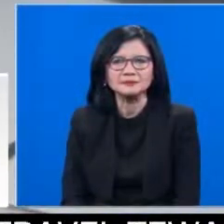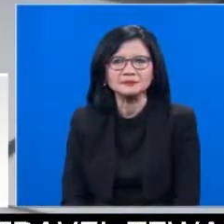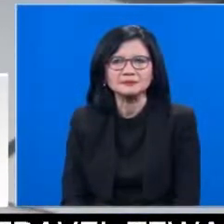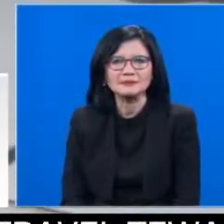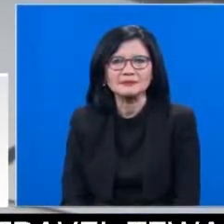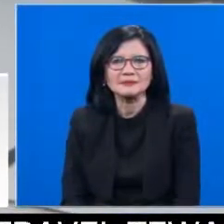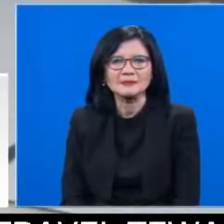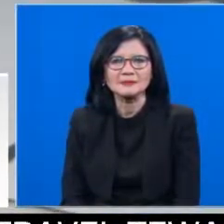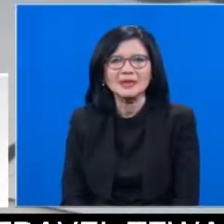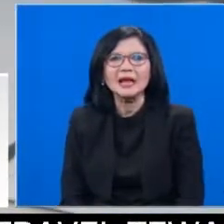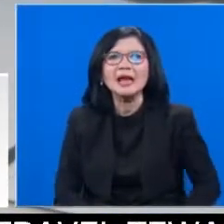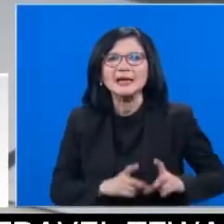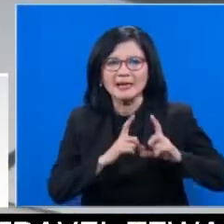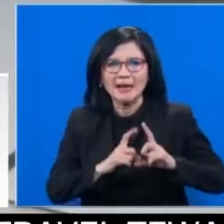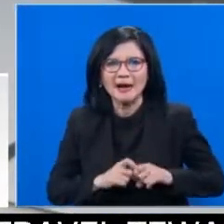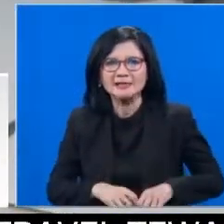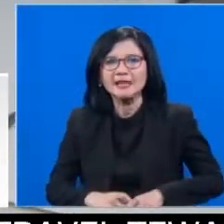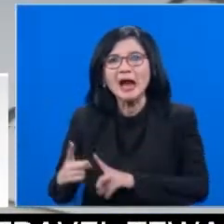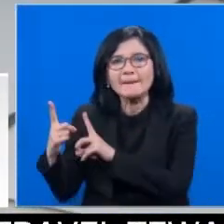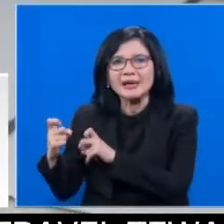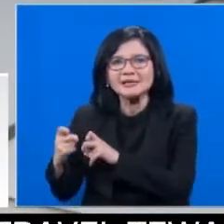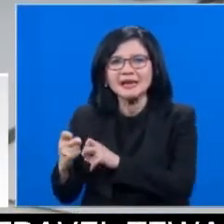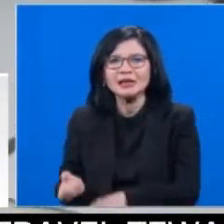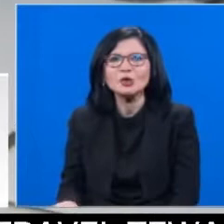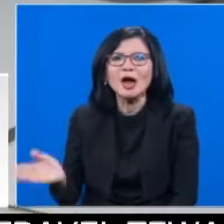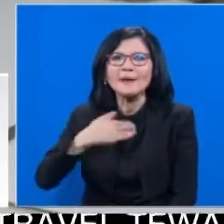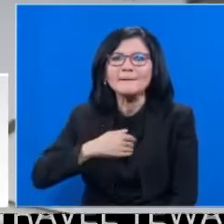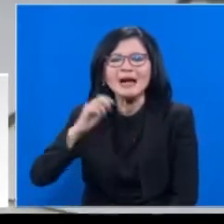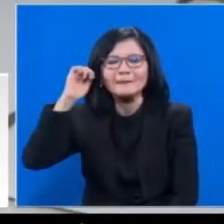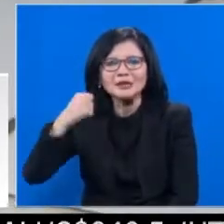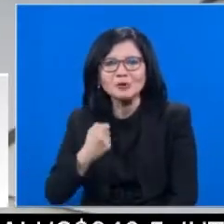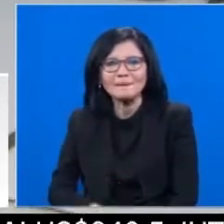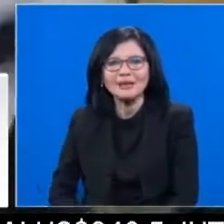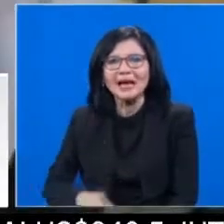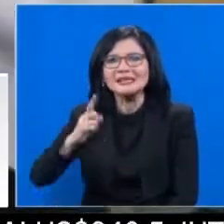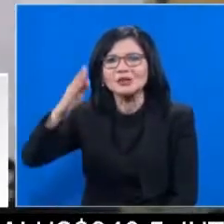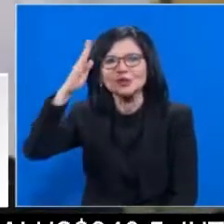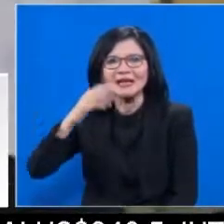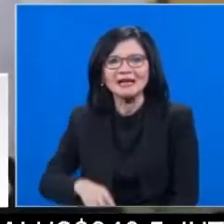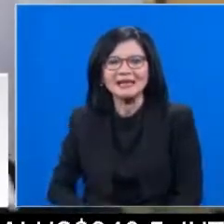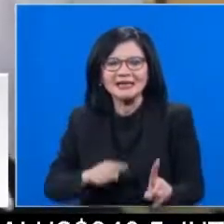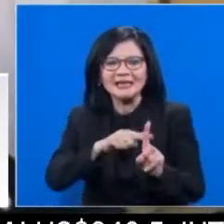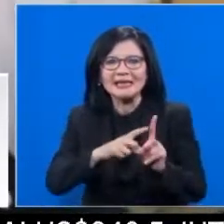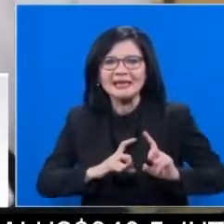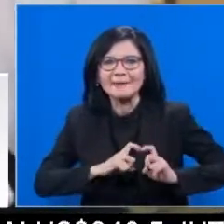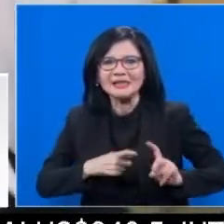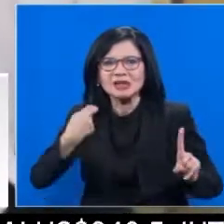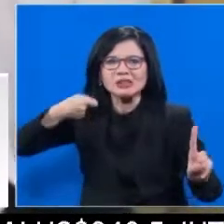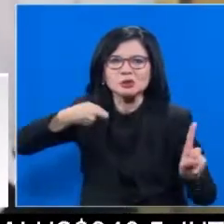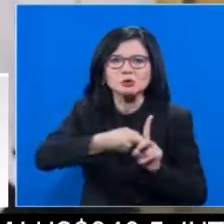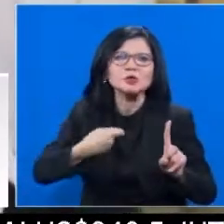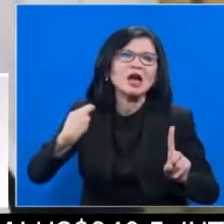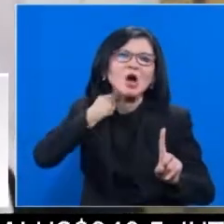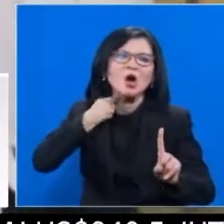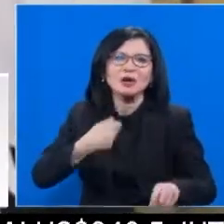Ditinggal pacar yang rujuk dengan mantan suaminya, seorang pria di Sukabumi, Jawa Barat nekat menusuk leher pacarnya hingga tewas. Pelaku sempat